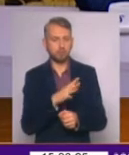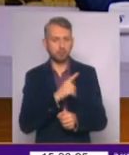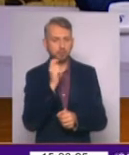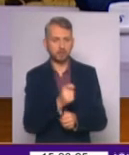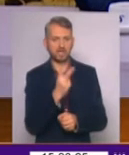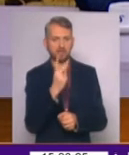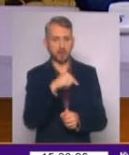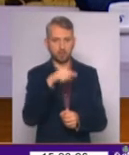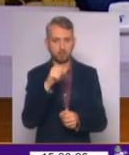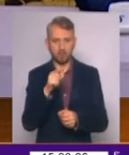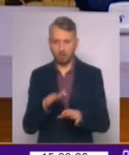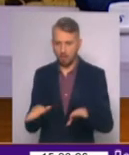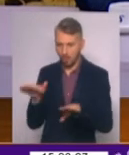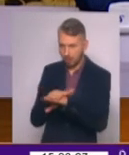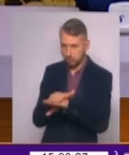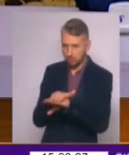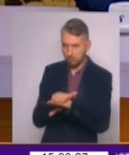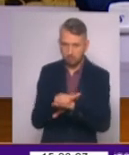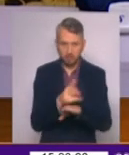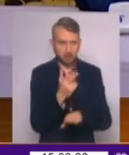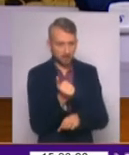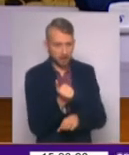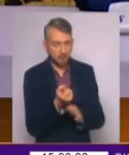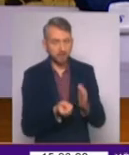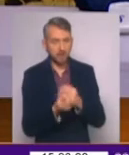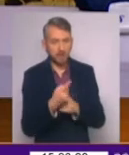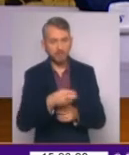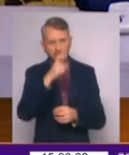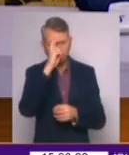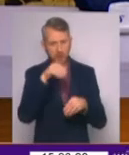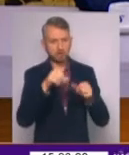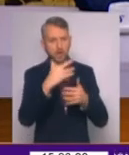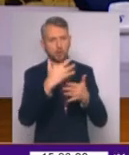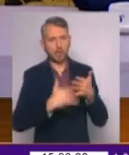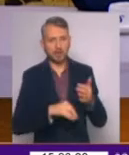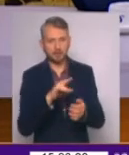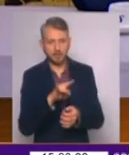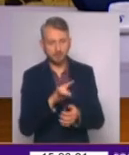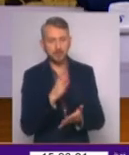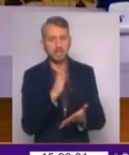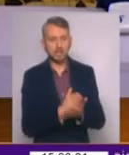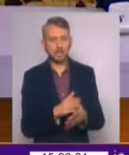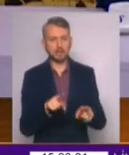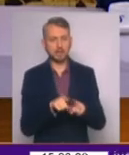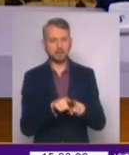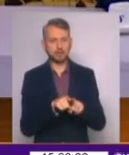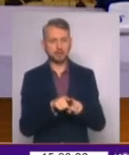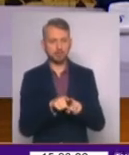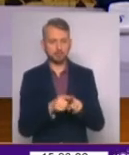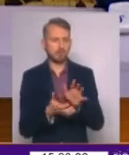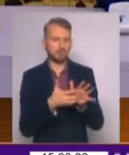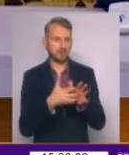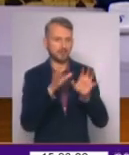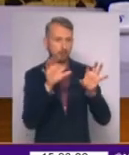Тобто один на один накладається повністю? Так. Угу. Виявляється, Держгеокадастр Є така, ну, пробіл в